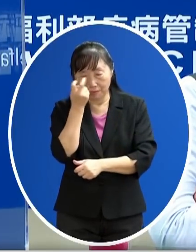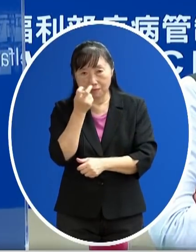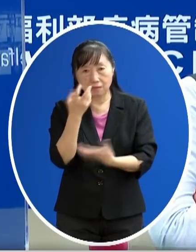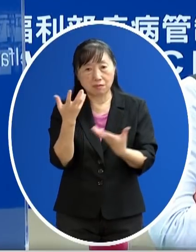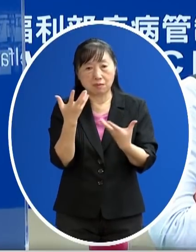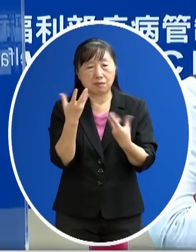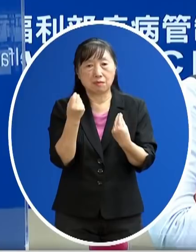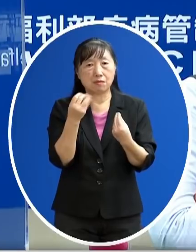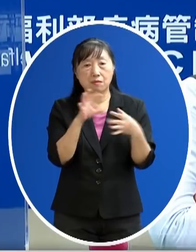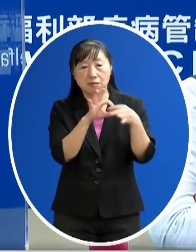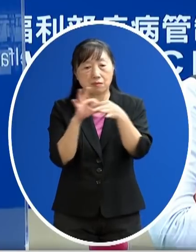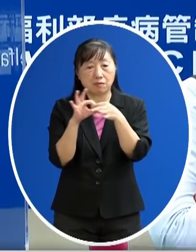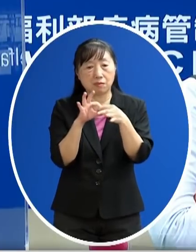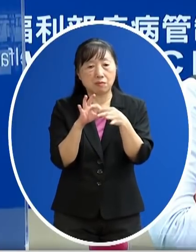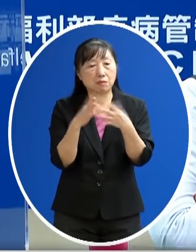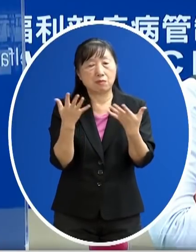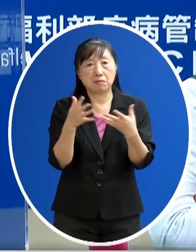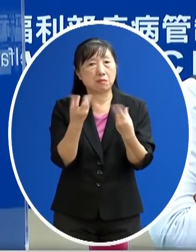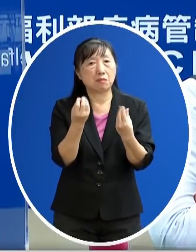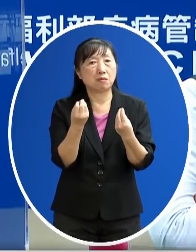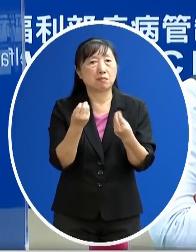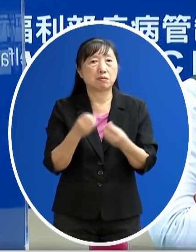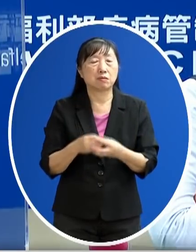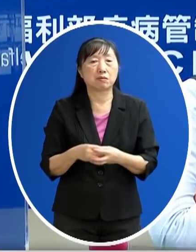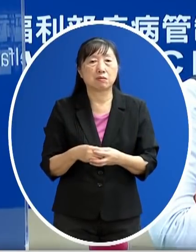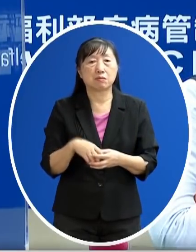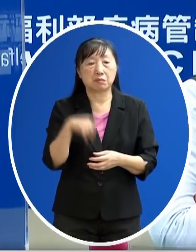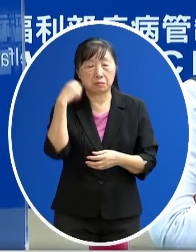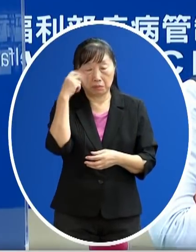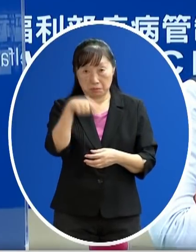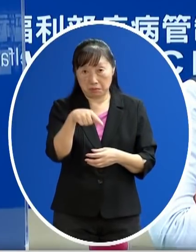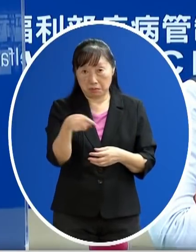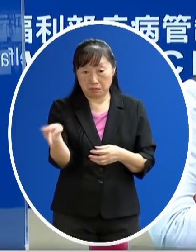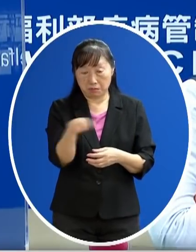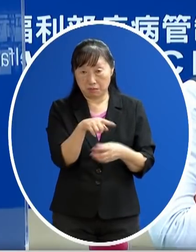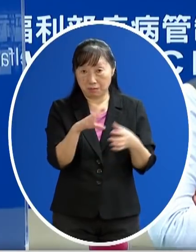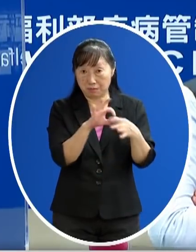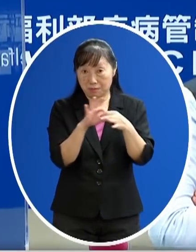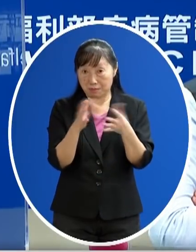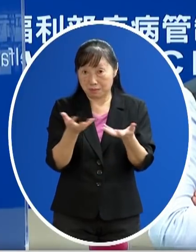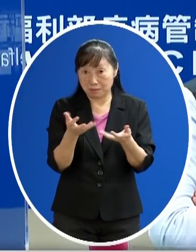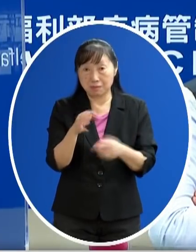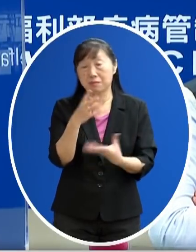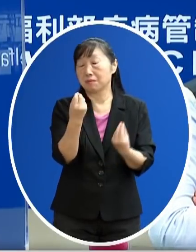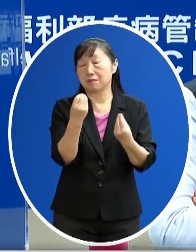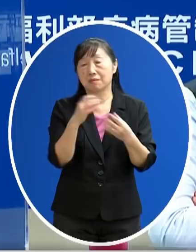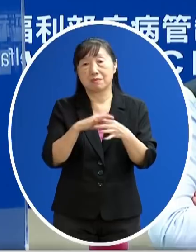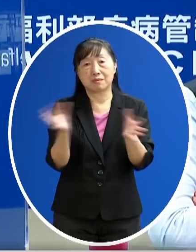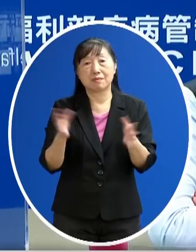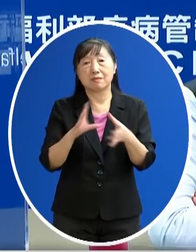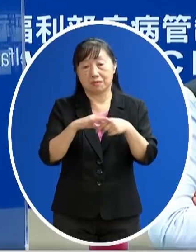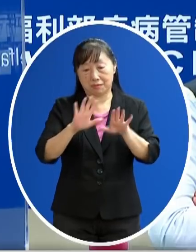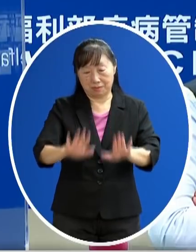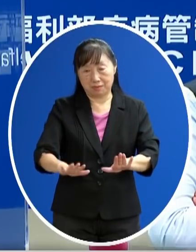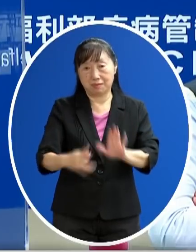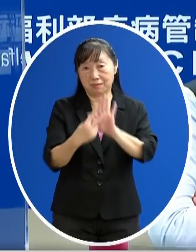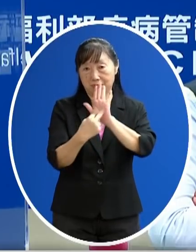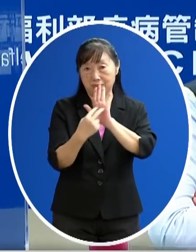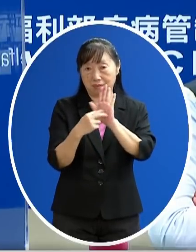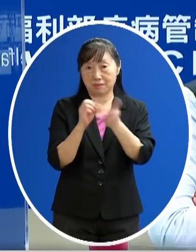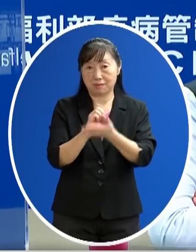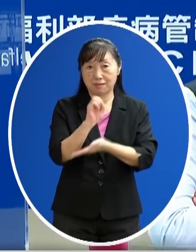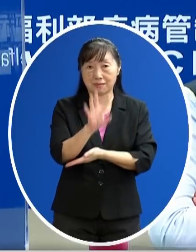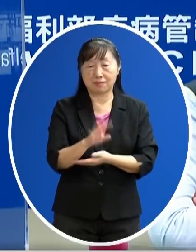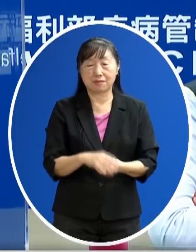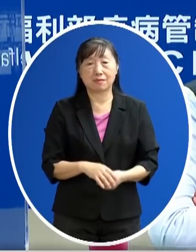些相关联的。好像可以连接的一个市政，好，所以跟大家也先做这样的一个报告哈。